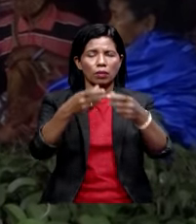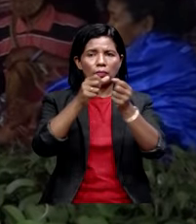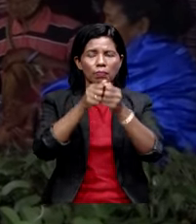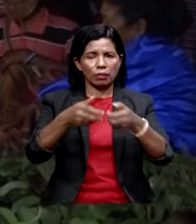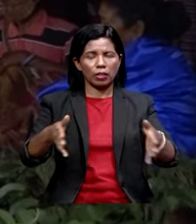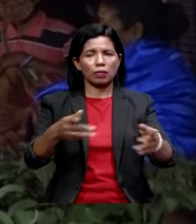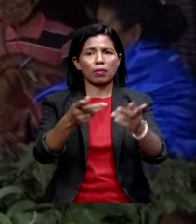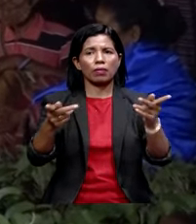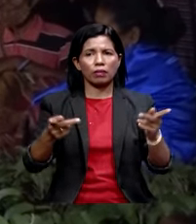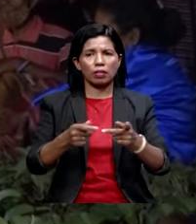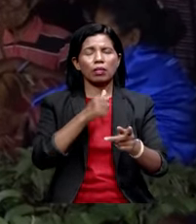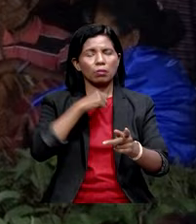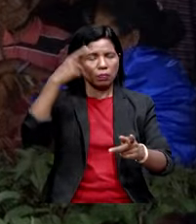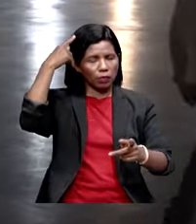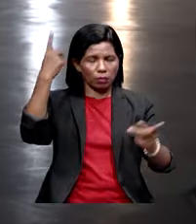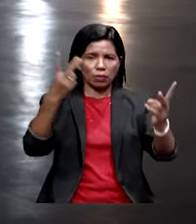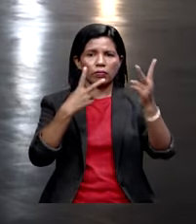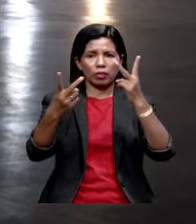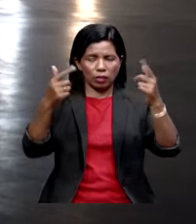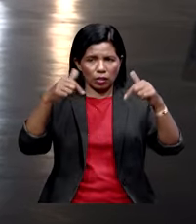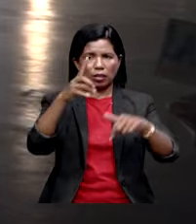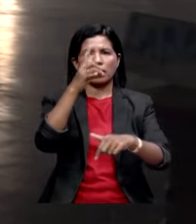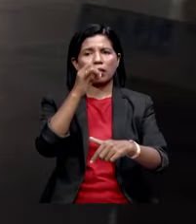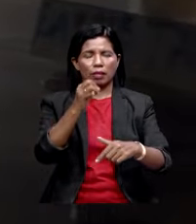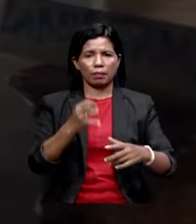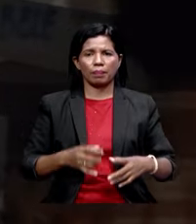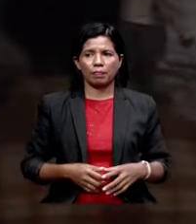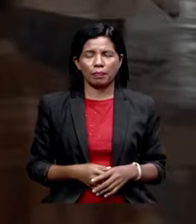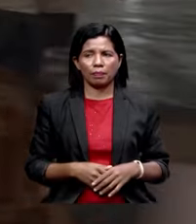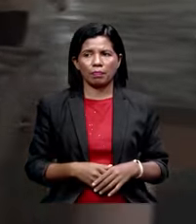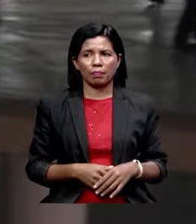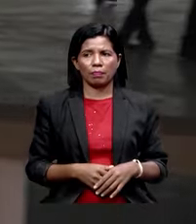nebe amu papa se visite ya capital dili Abraham Amaral Maritu da Costa Jemen.